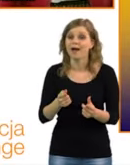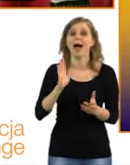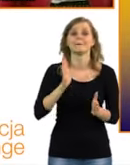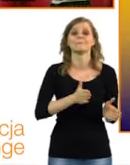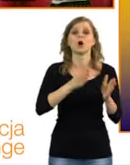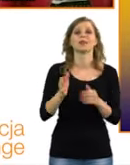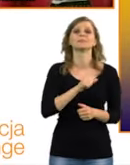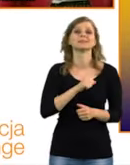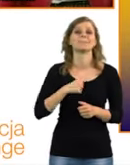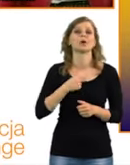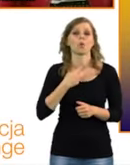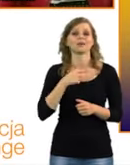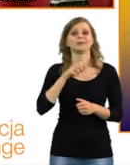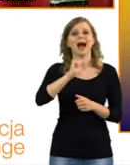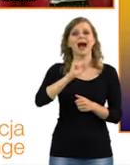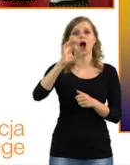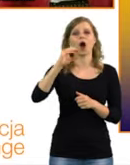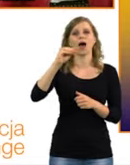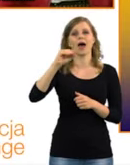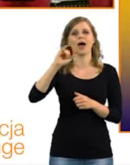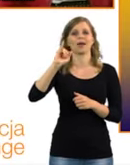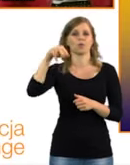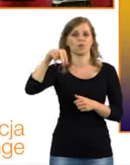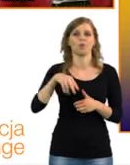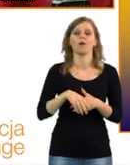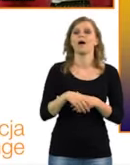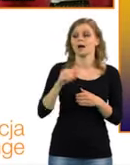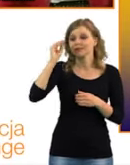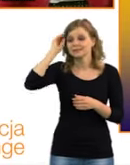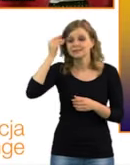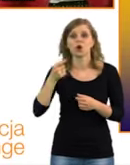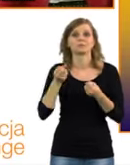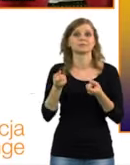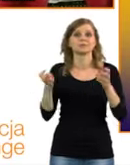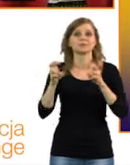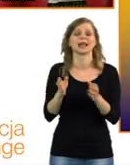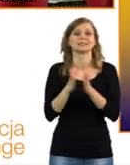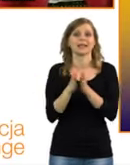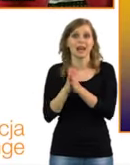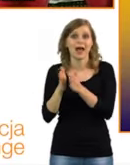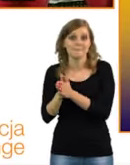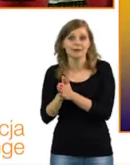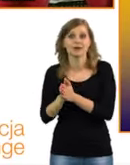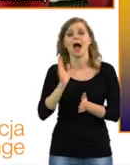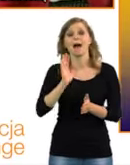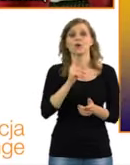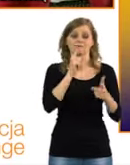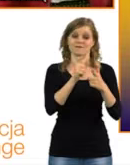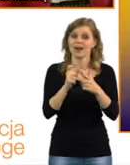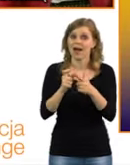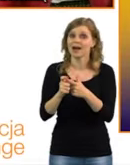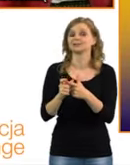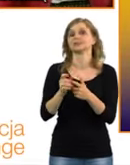wywołać samogłoski, utrwalamy je, tworzymy sylaby, a następnie wyrazy i zdania. W